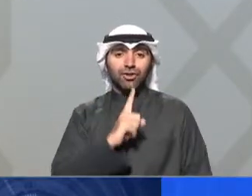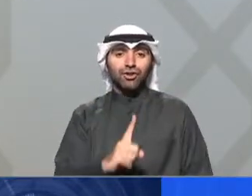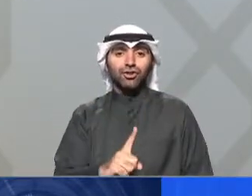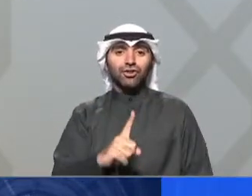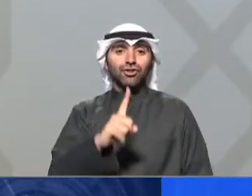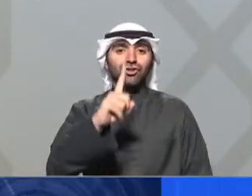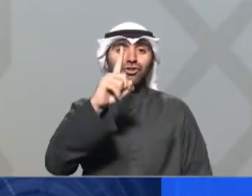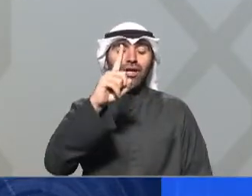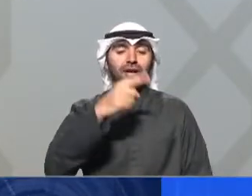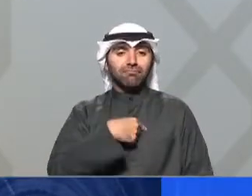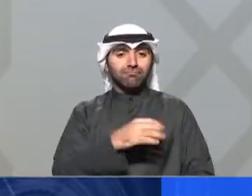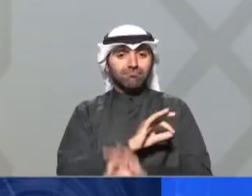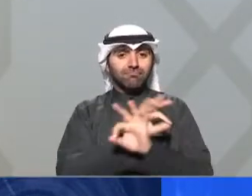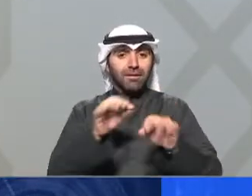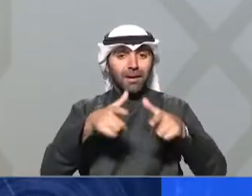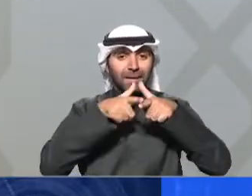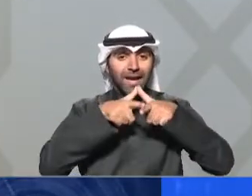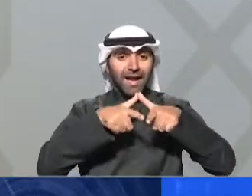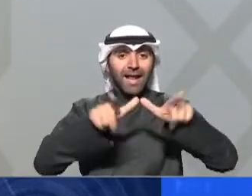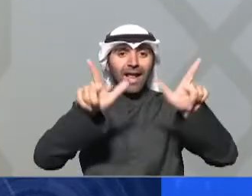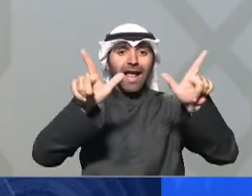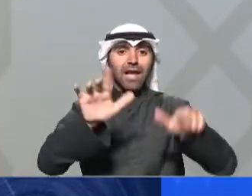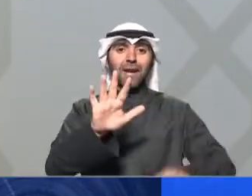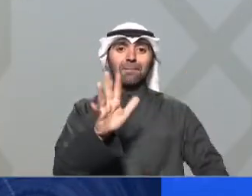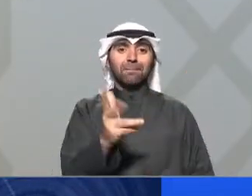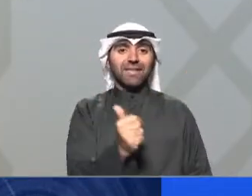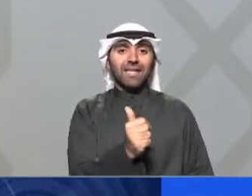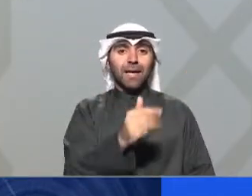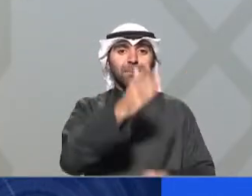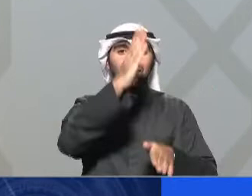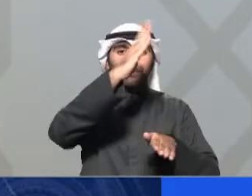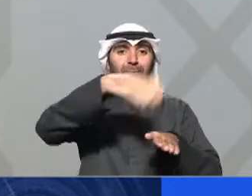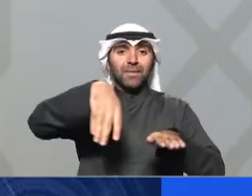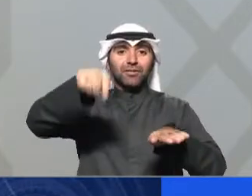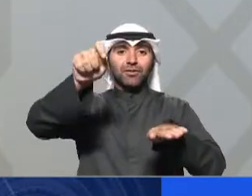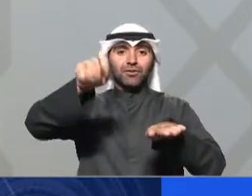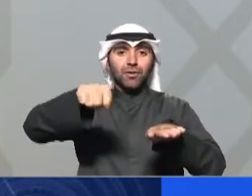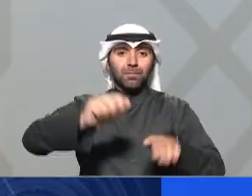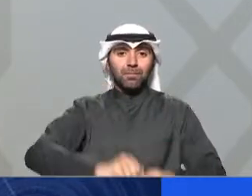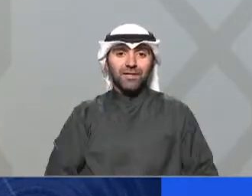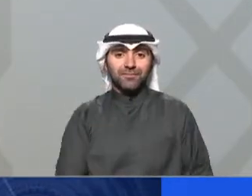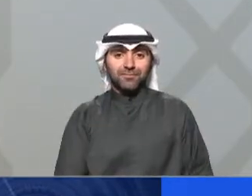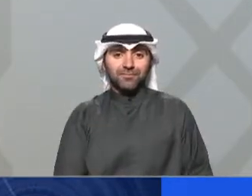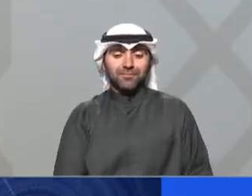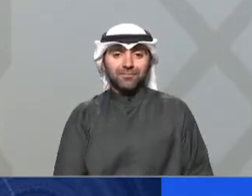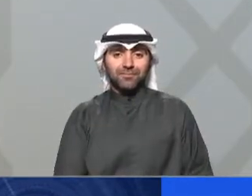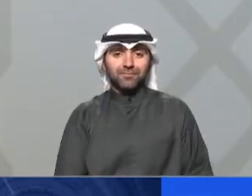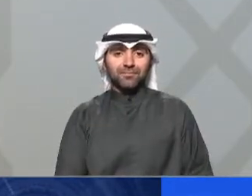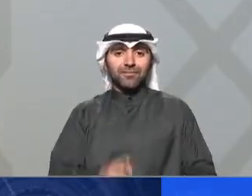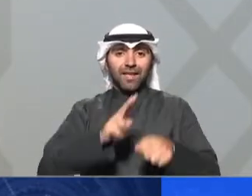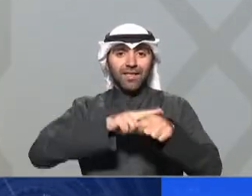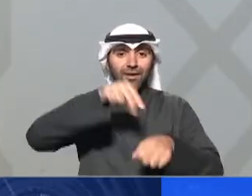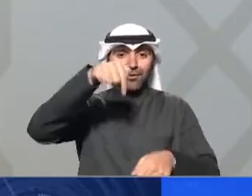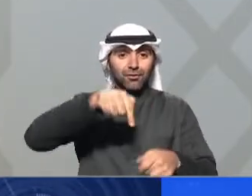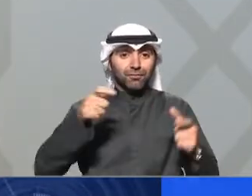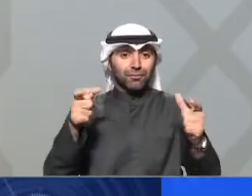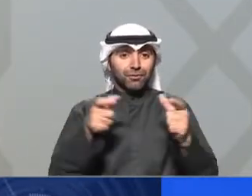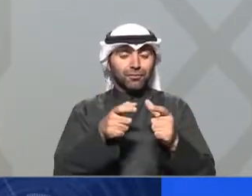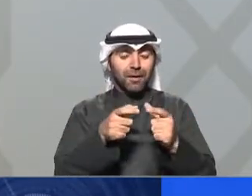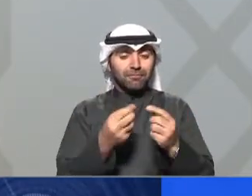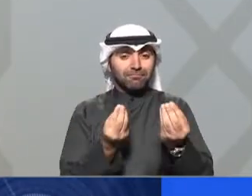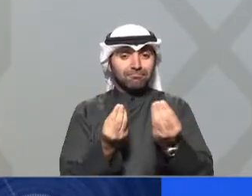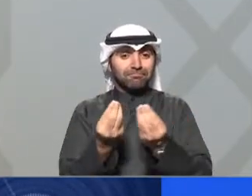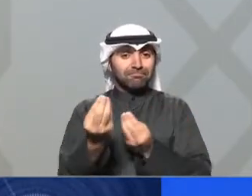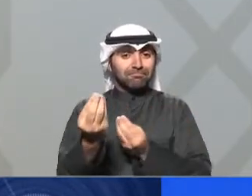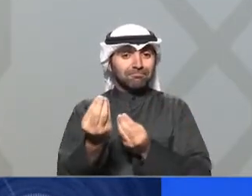عرضها وقرارها في أول جلسة لمجلس الأمة إن شاء الله. وطبعا الأجواء اللقاء اليوم كانت إيجابية